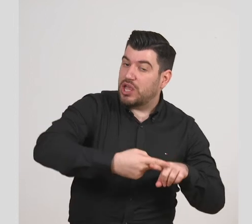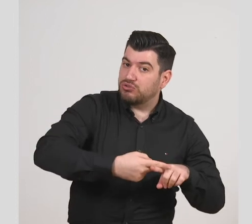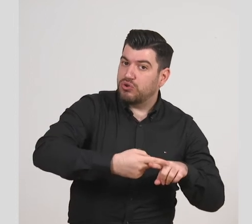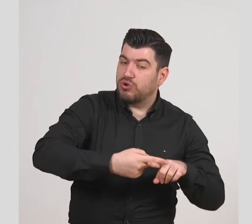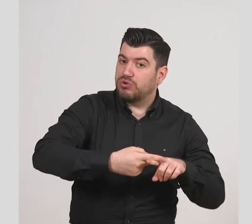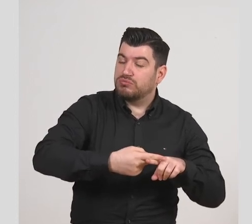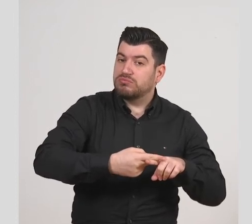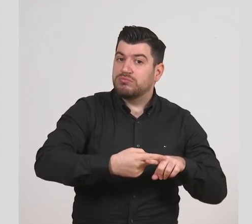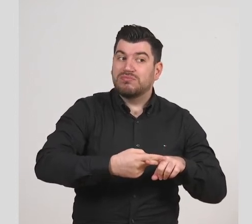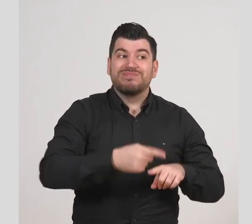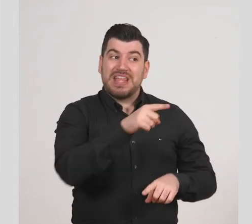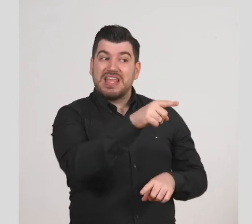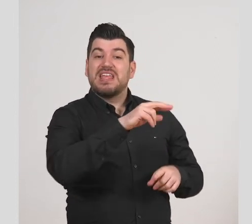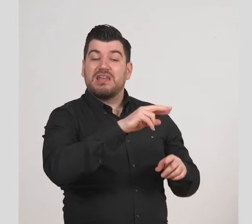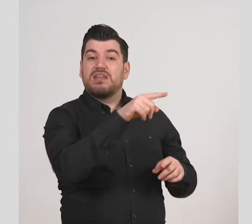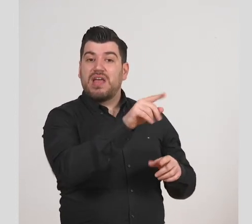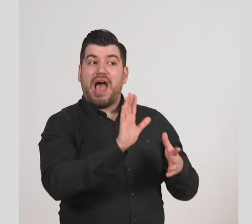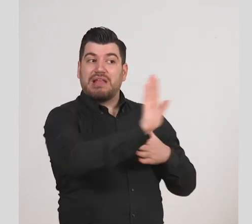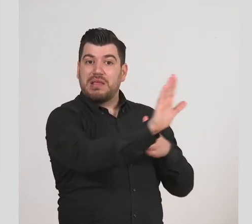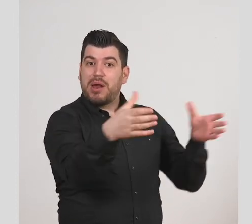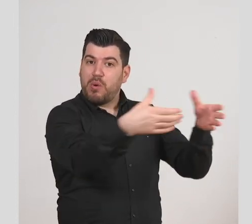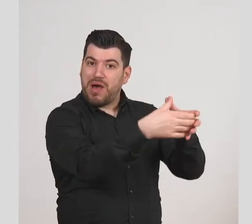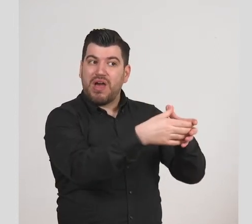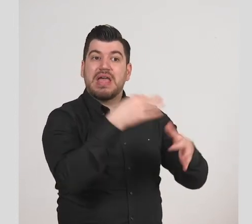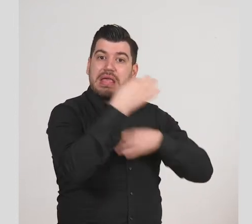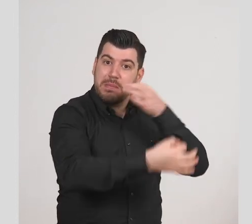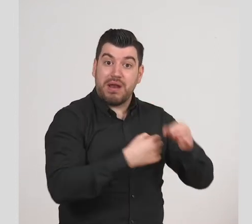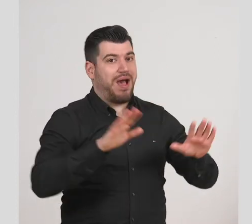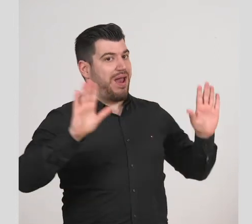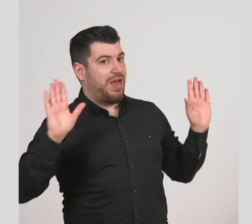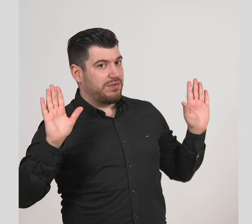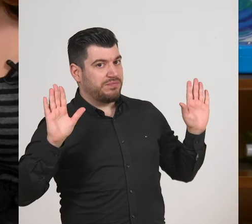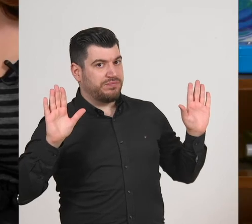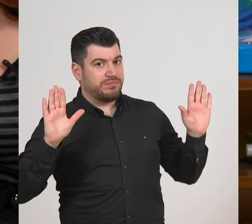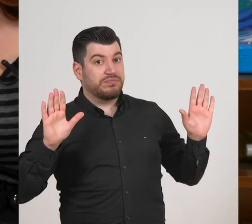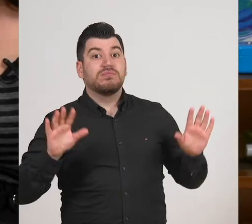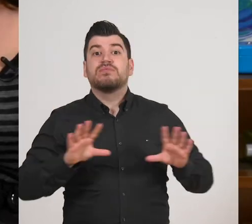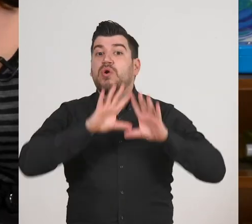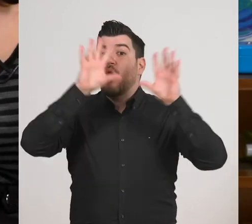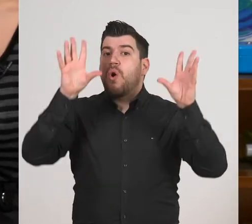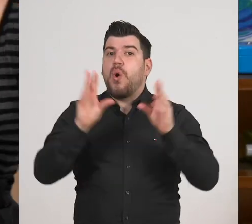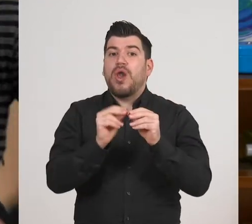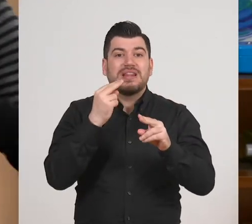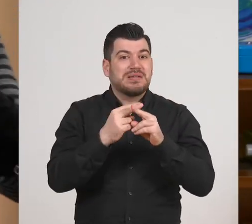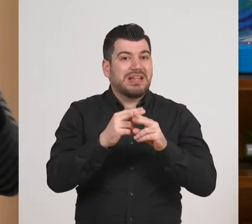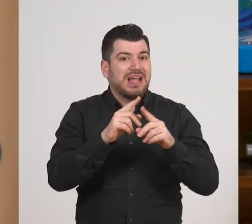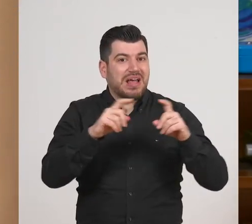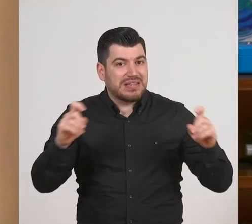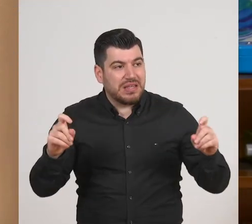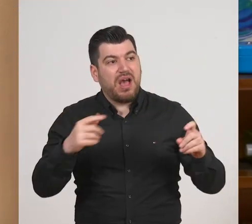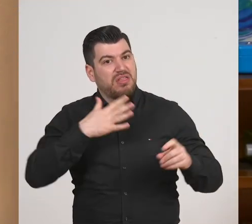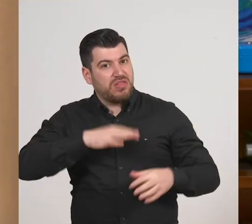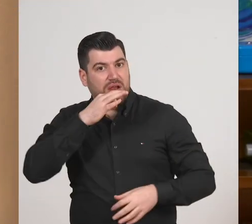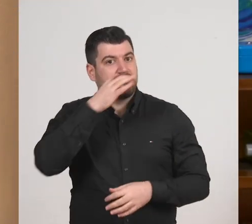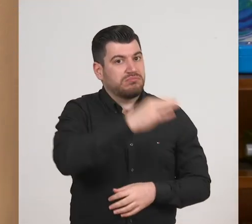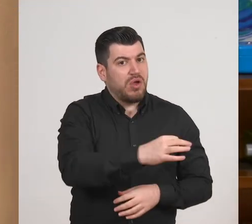οι αντίπαλοι μας υποστήριξαν ότι, αλλά ανακεφαλαιώνοντας τα κύρια σημεία, Εντάξει, είναι ωραίες, ειδικά